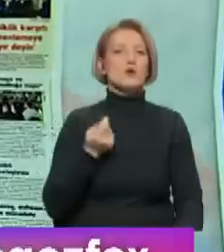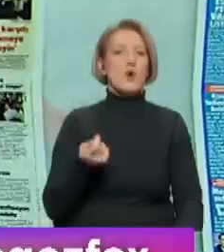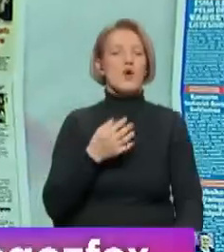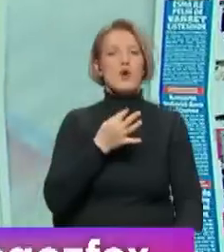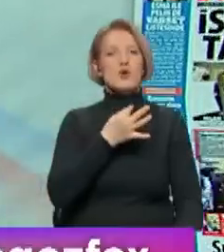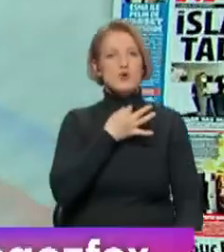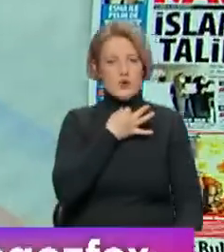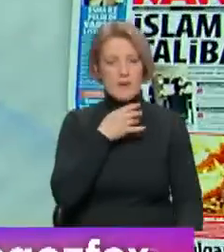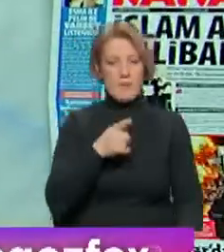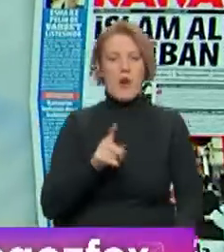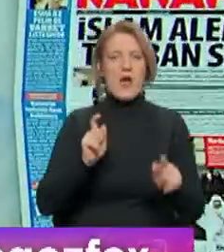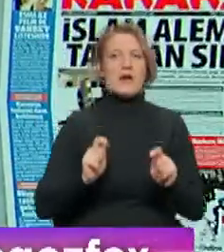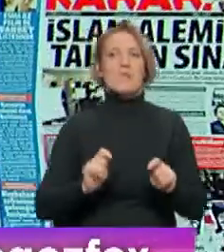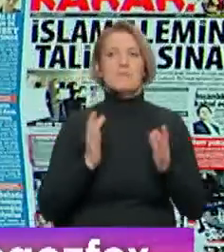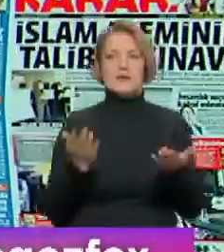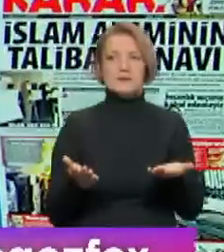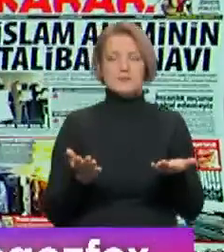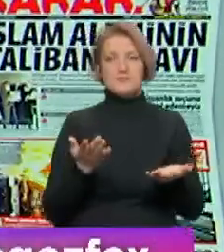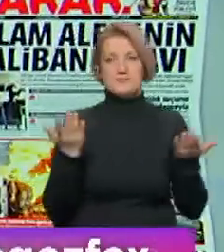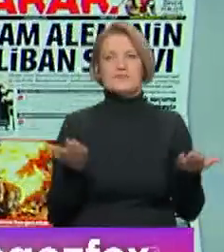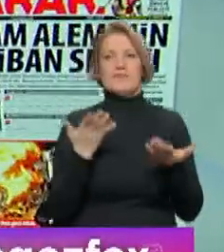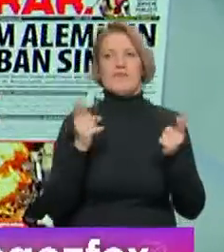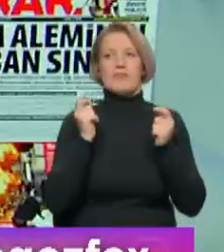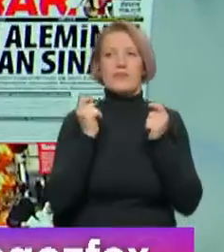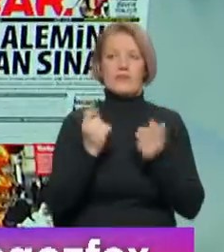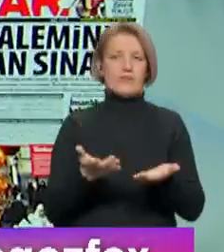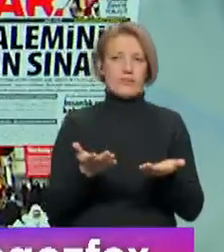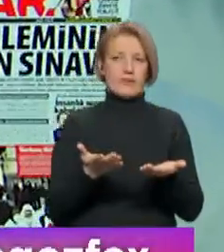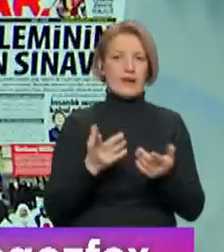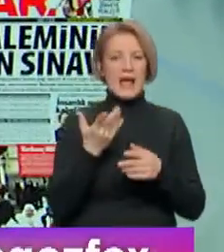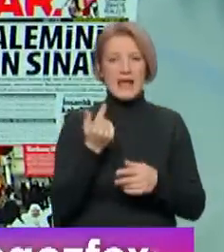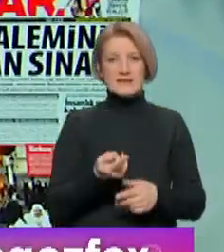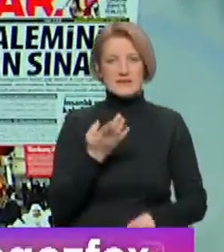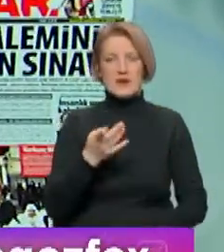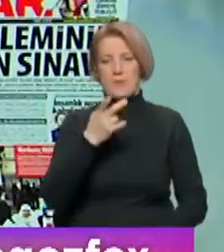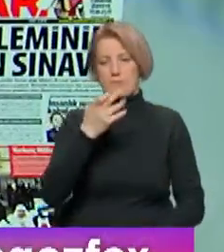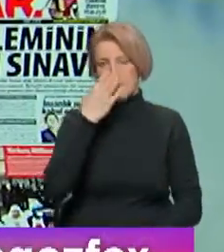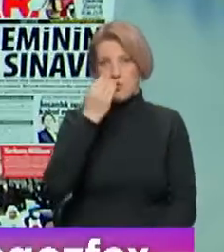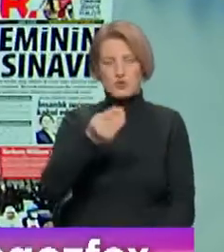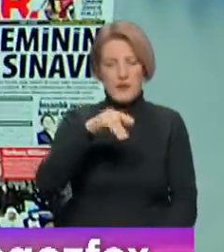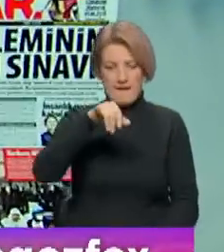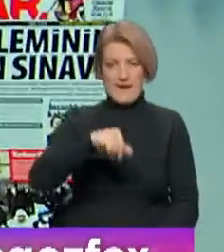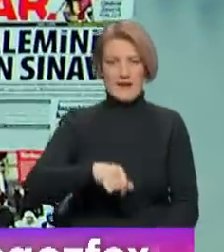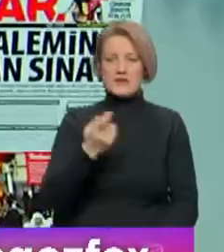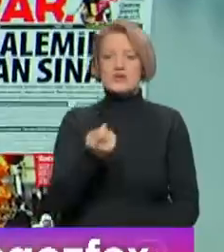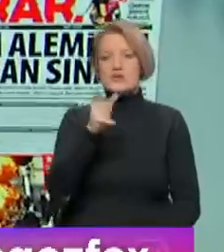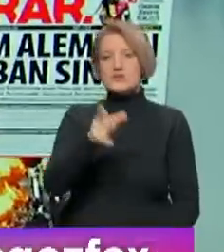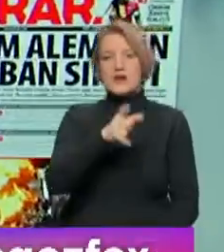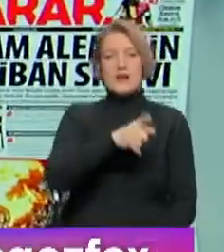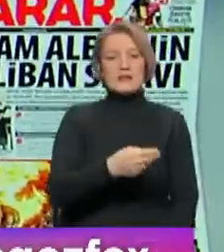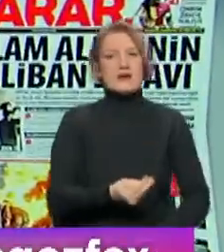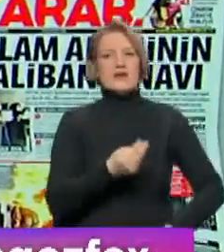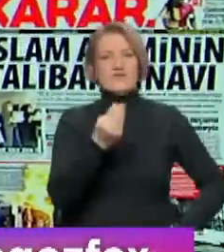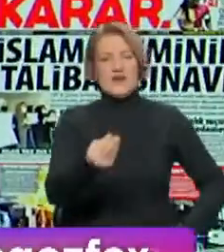Lütfen böyle davranmayın zaten her şey çok pahalı en azından o promosyon haklarını çalışanlara